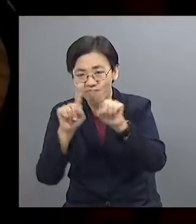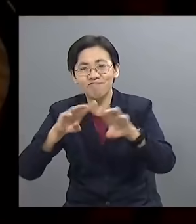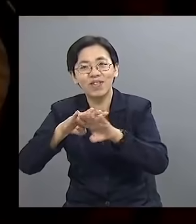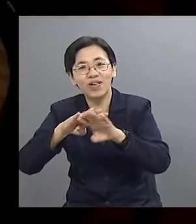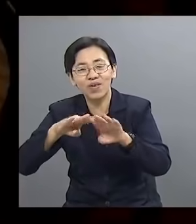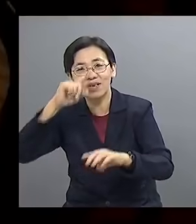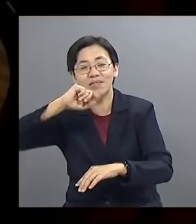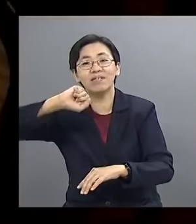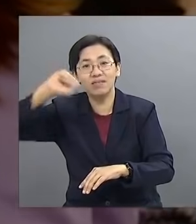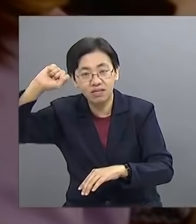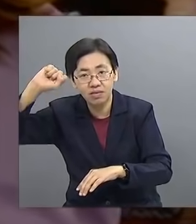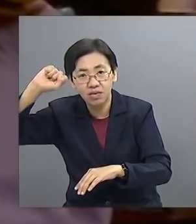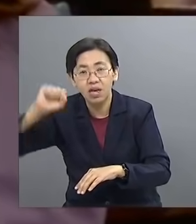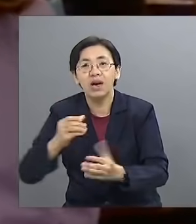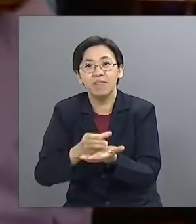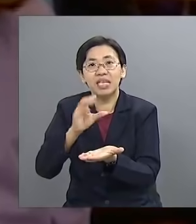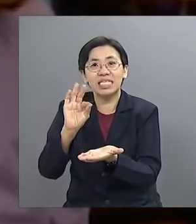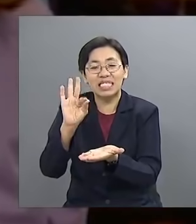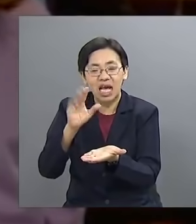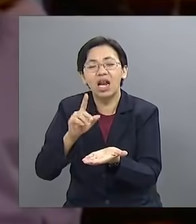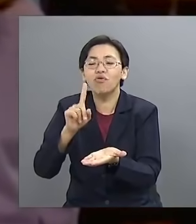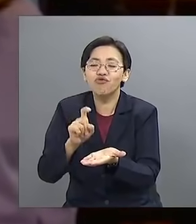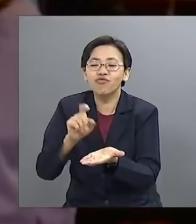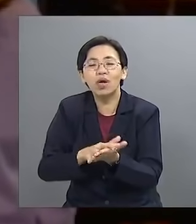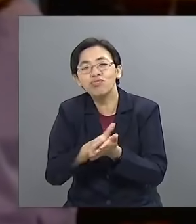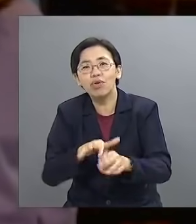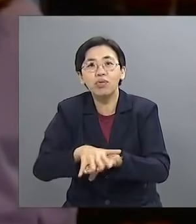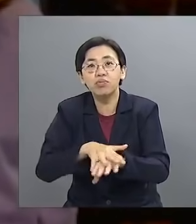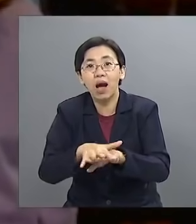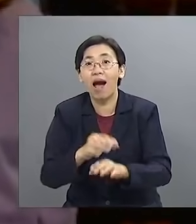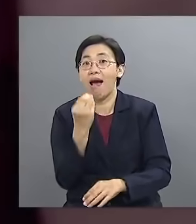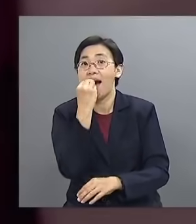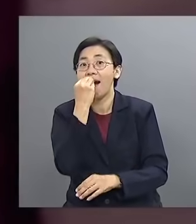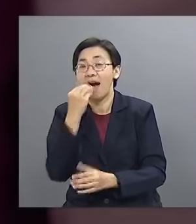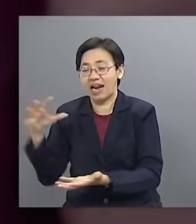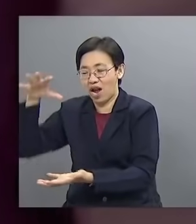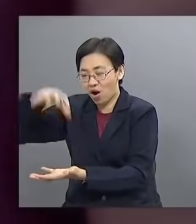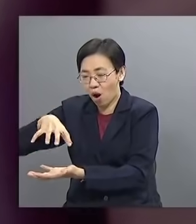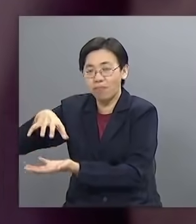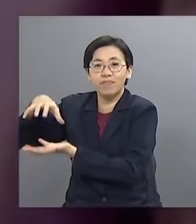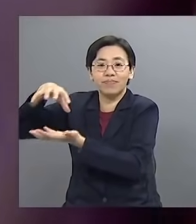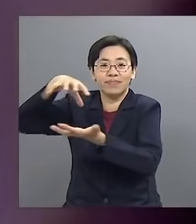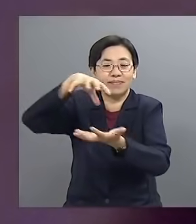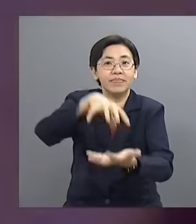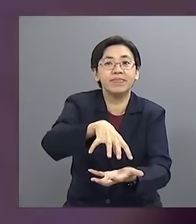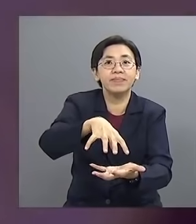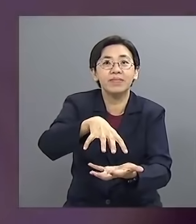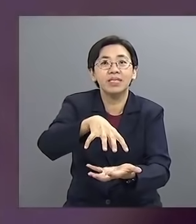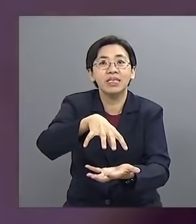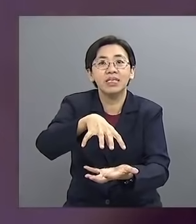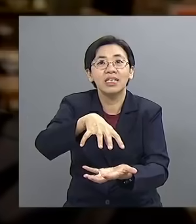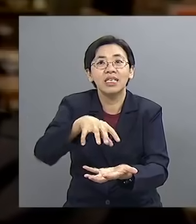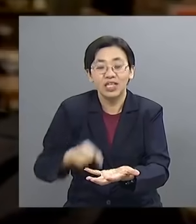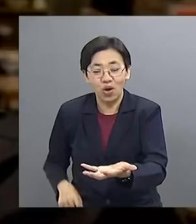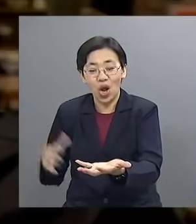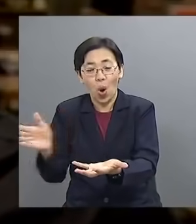ก็จะมีเจลล้างมือให้กับลูกค้าและการเสิร์ฟอาหารเนี่ยเราก็จะครอบอาหารมาจากในครัวเลยครับจะมี cover มาจากในครัวแล้วก็มาเปิดต่อหน้าลูก